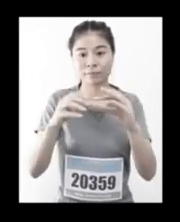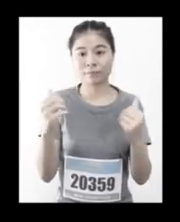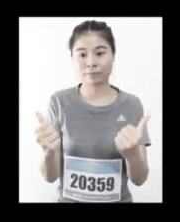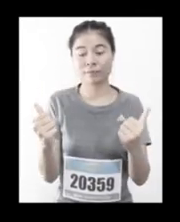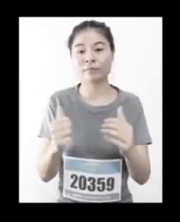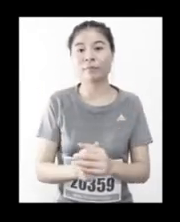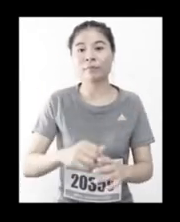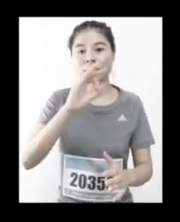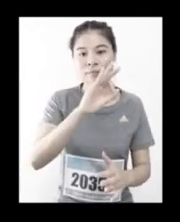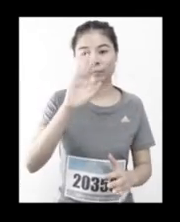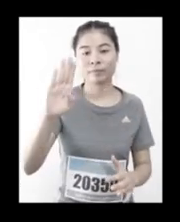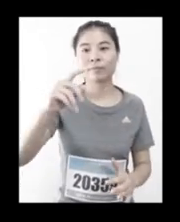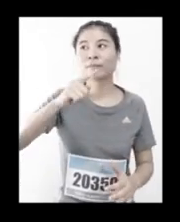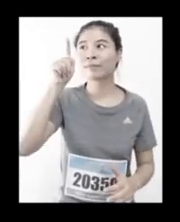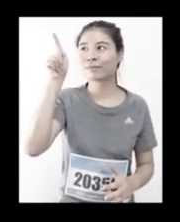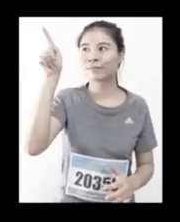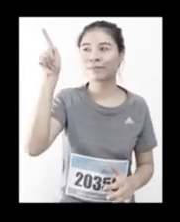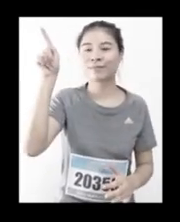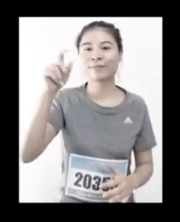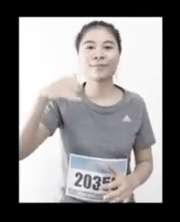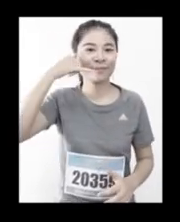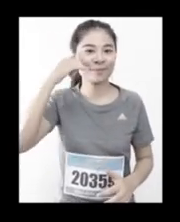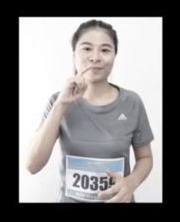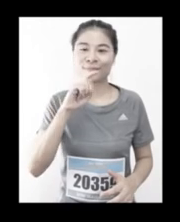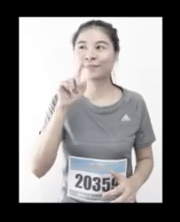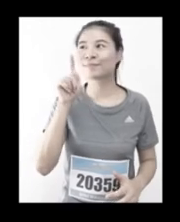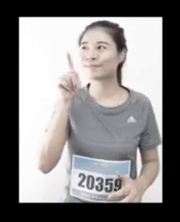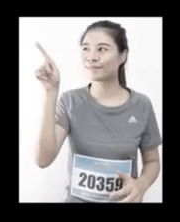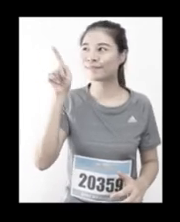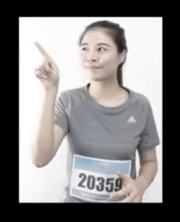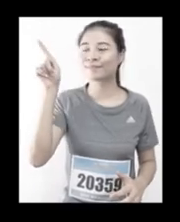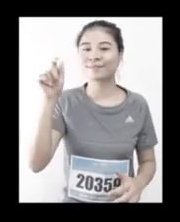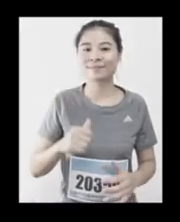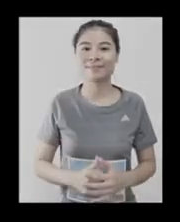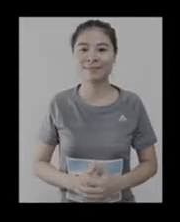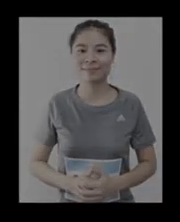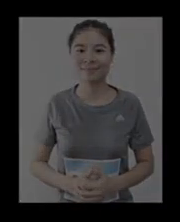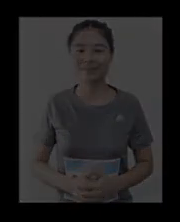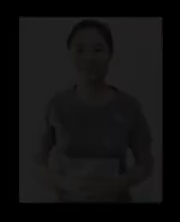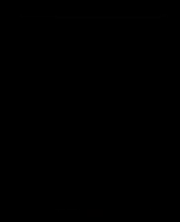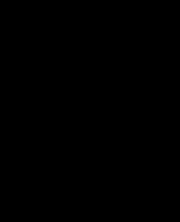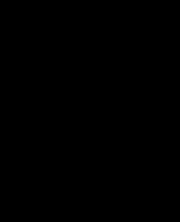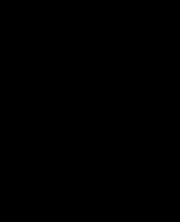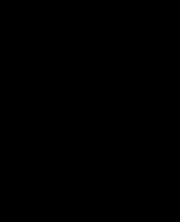Facebook วิ่งด้วยกันมินิมาราธอนสอบถามโทร086-069-5652